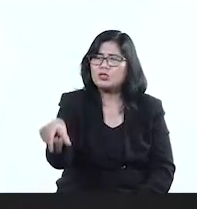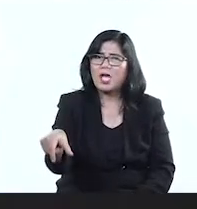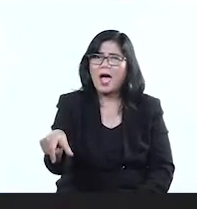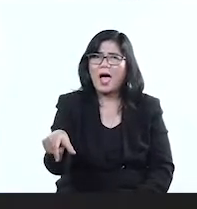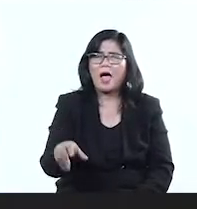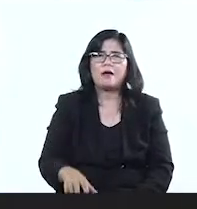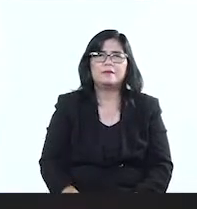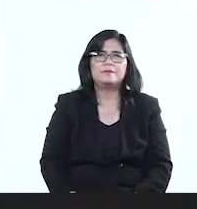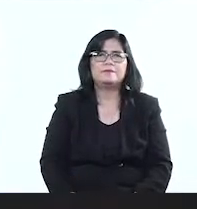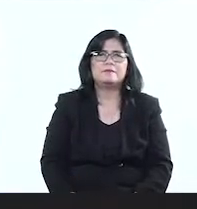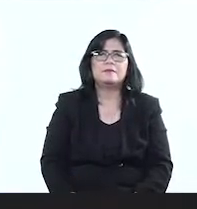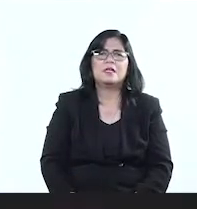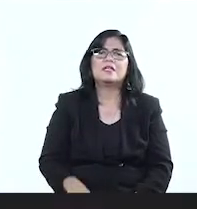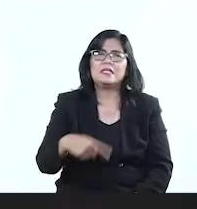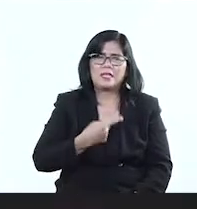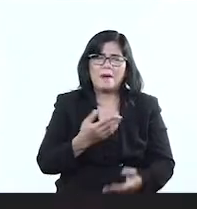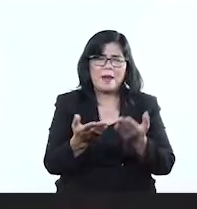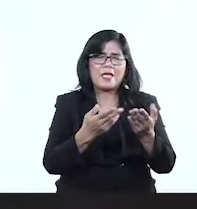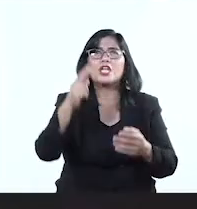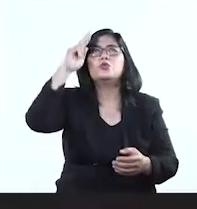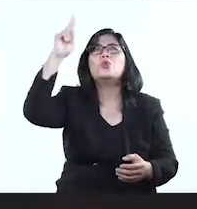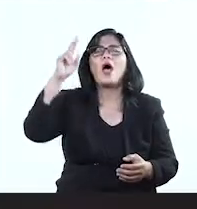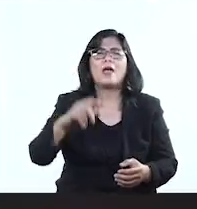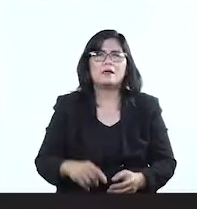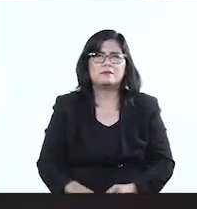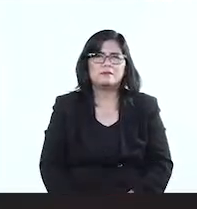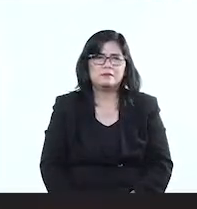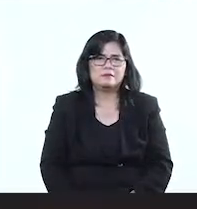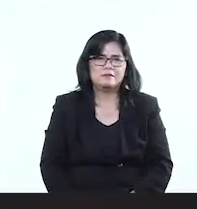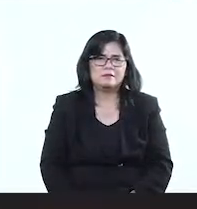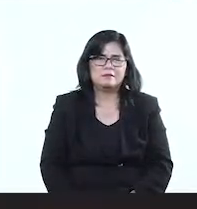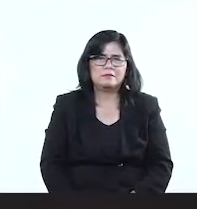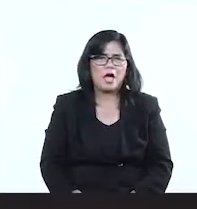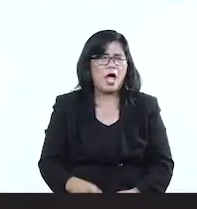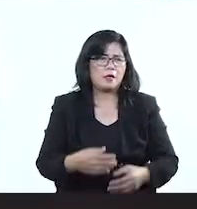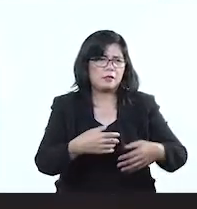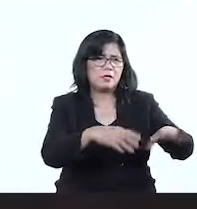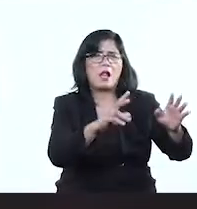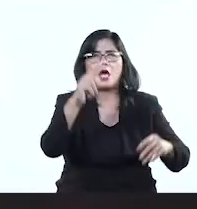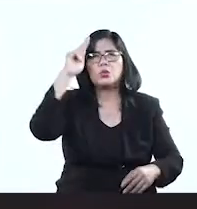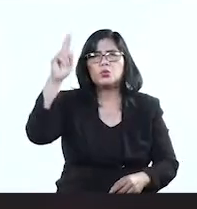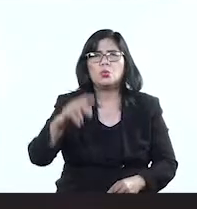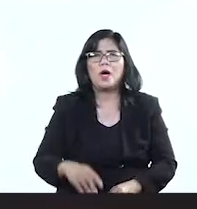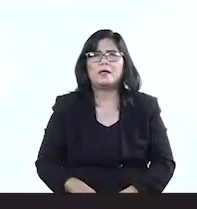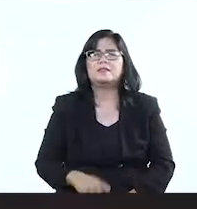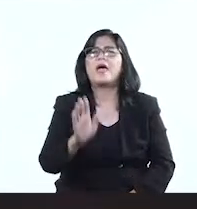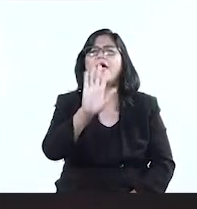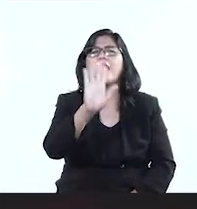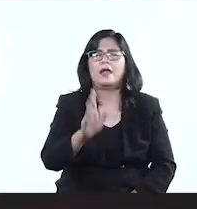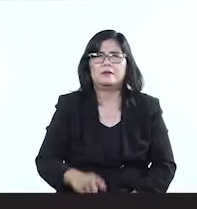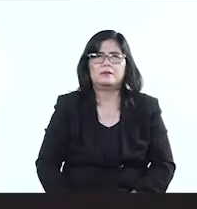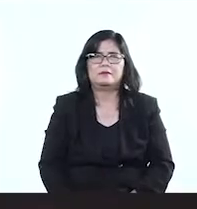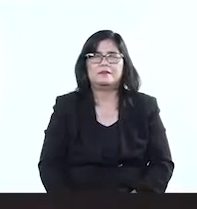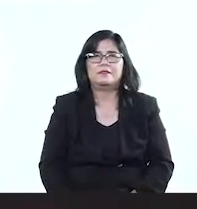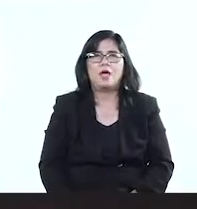tapi kan saya mau ini ya Tuhan knapa manusia mengecewakan saya Tuhan se-35 pelayanan yang saya tinggalin Hai